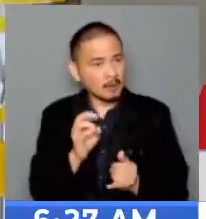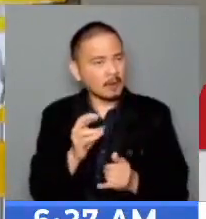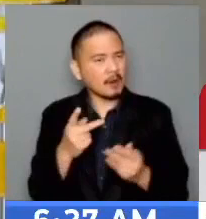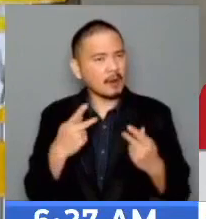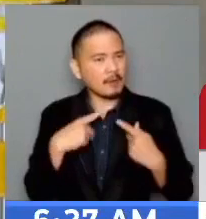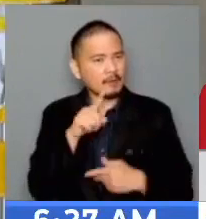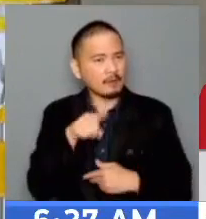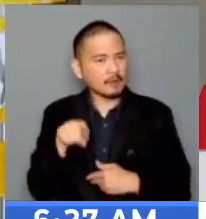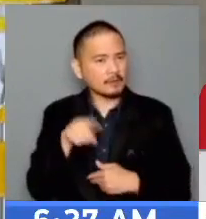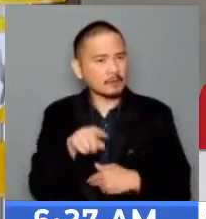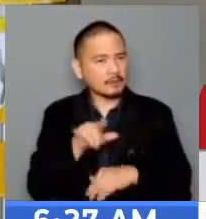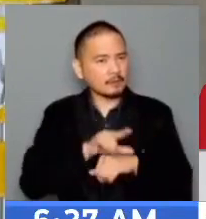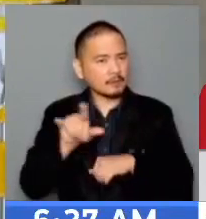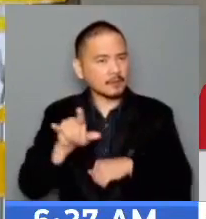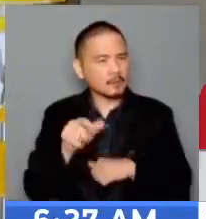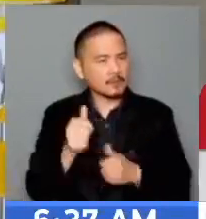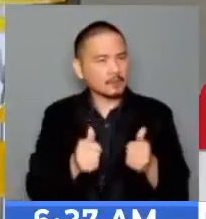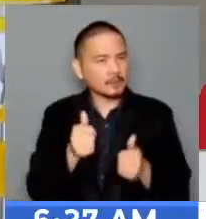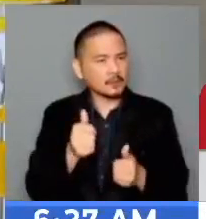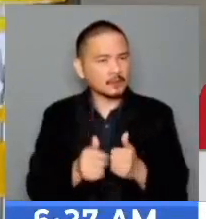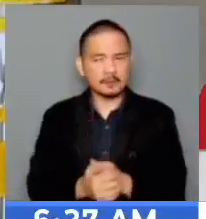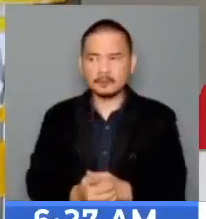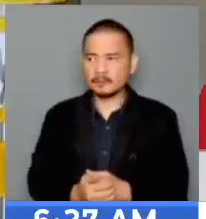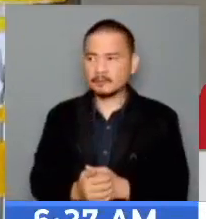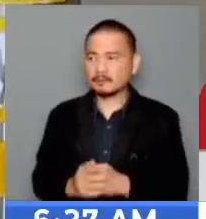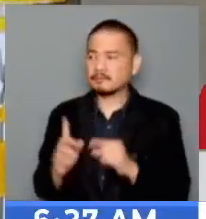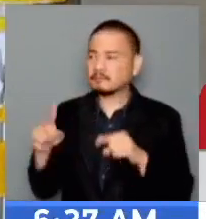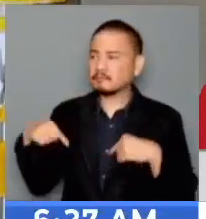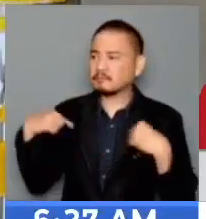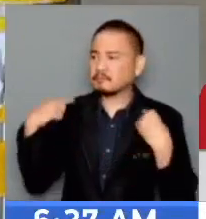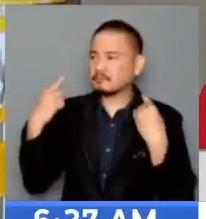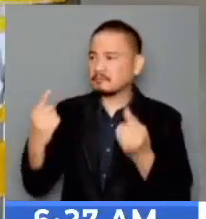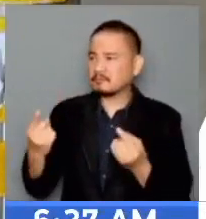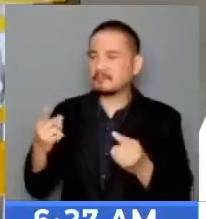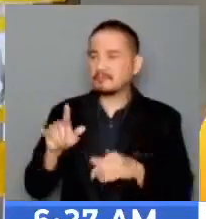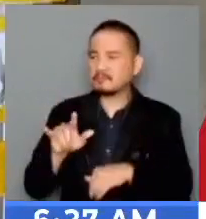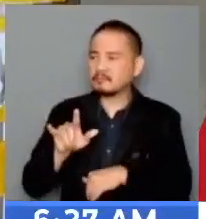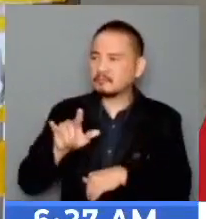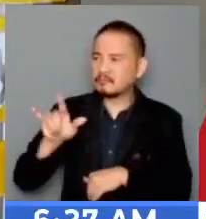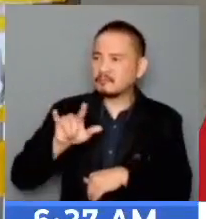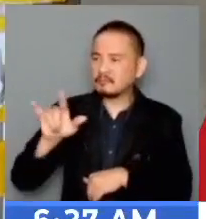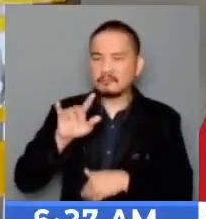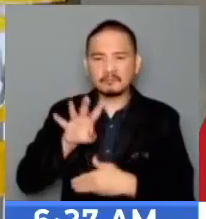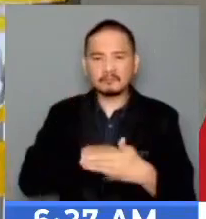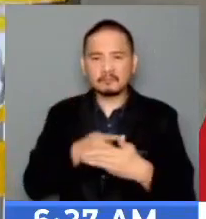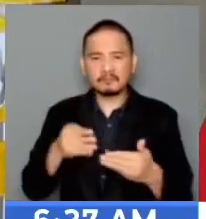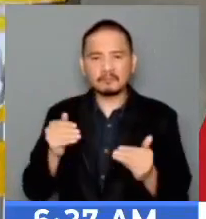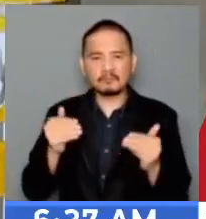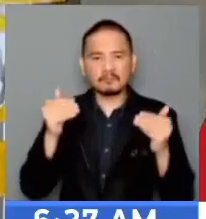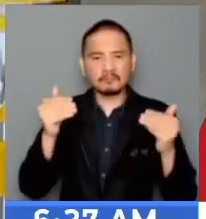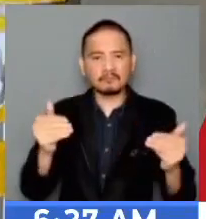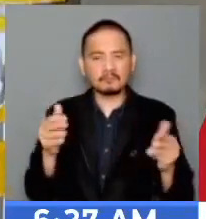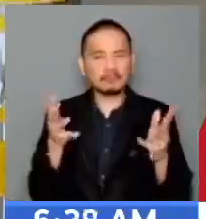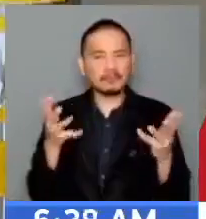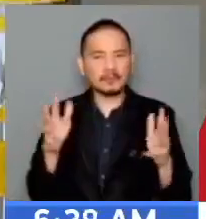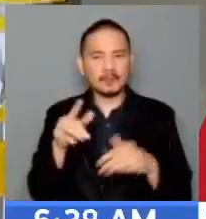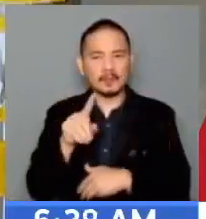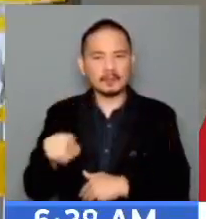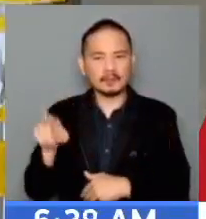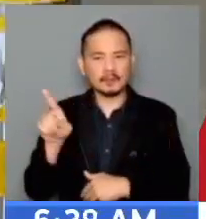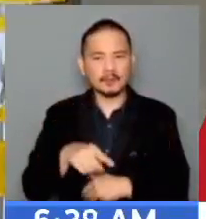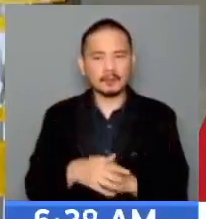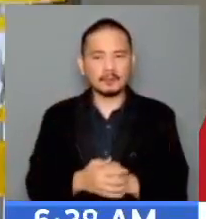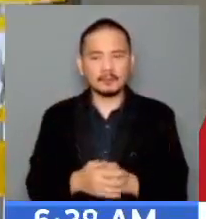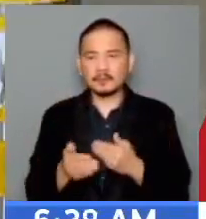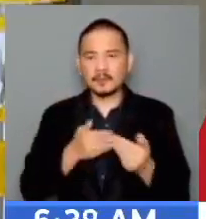Sa ngayon, Ivan, wala pang inaanunsyo na canceled flights at sa kabila nga ng banta nitong bagyo, tuloy-tuloy yung pagdating ng mga pasahero